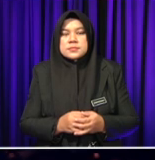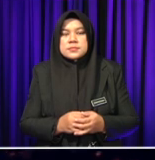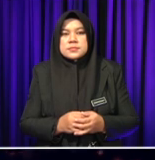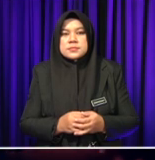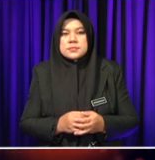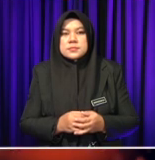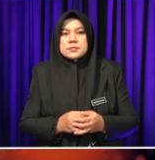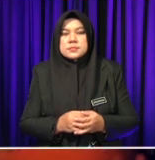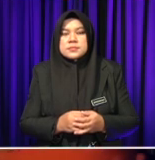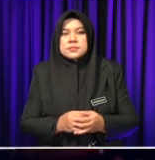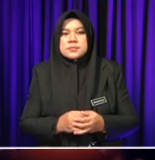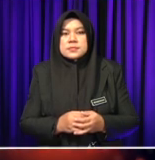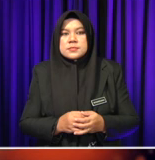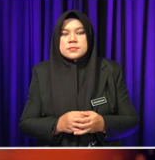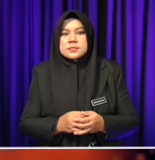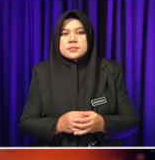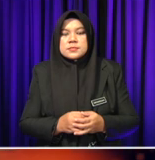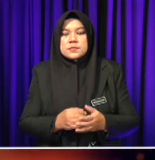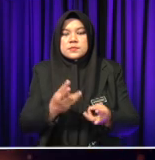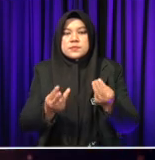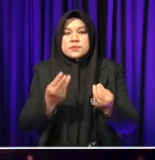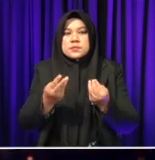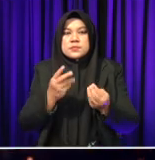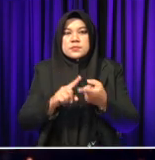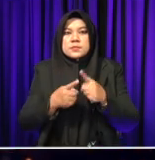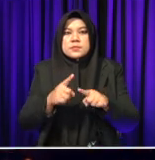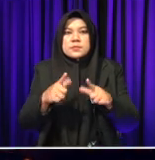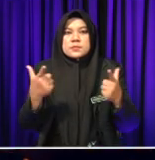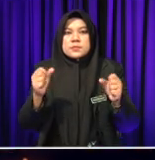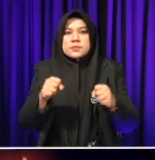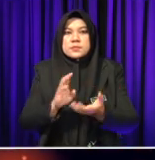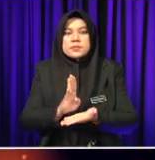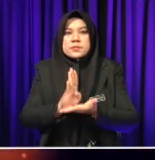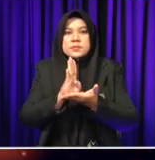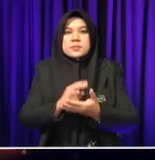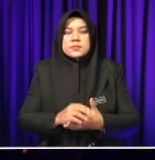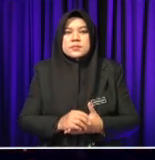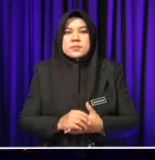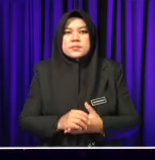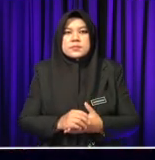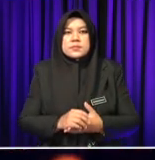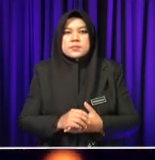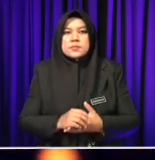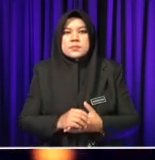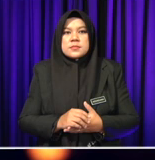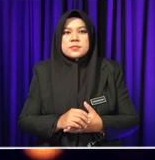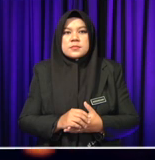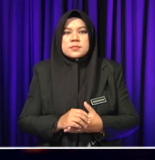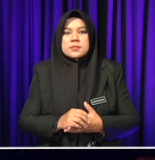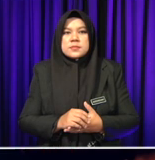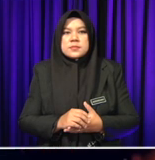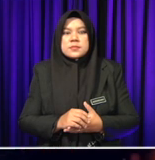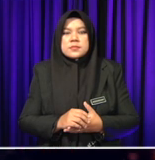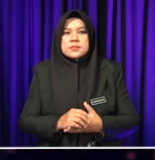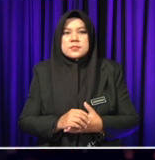gangguan mungkin ada sahabat kita lain yang Boleh bantu Sur ke Hanita ataupun Adin dan